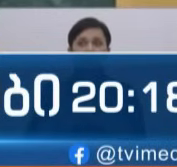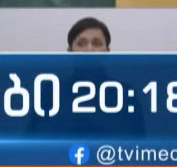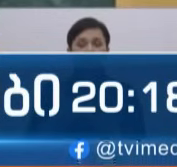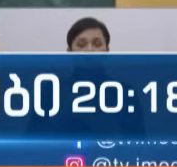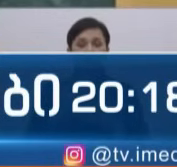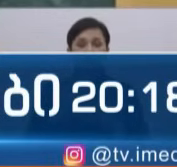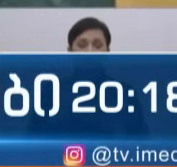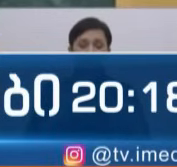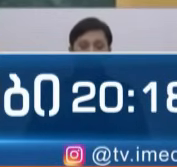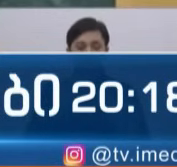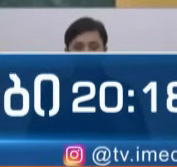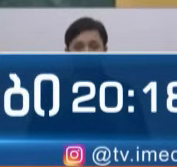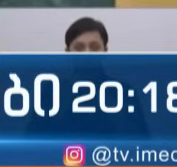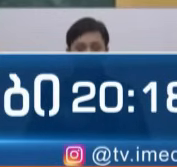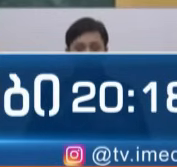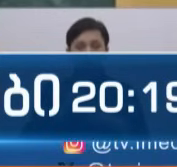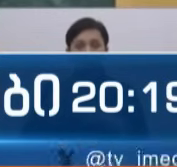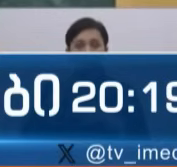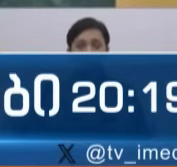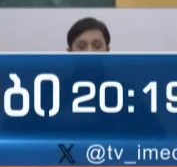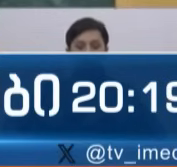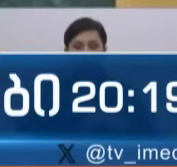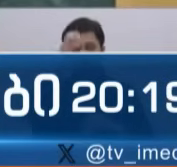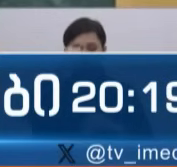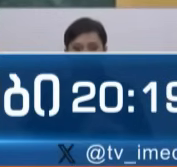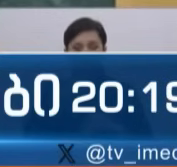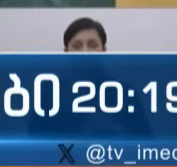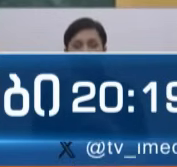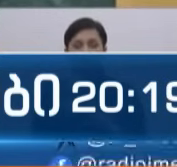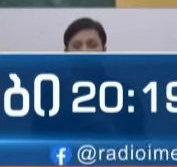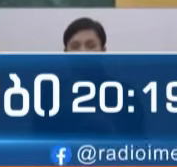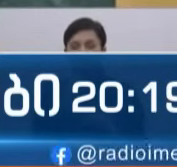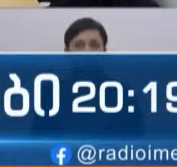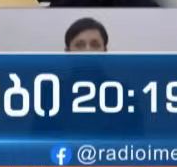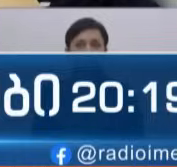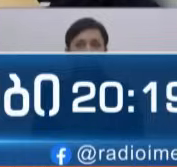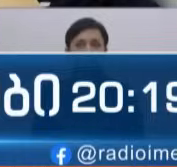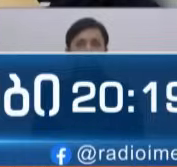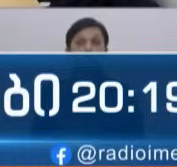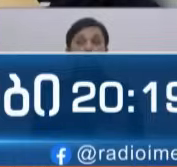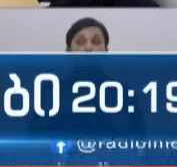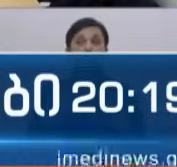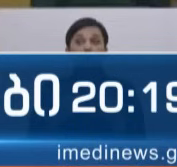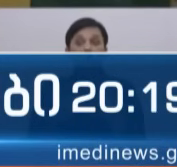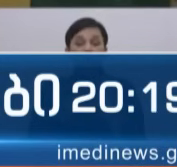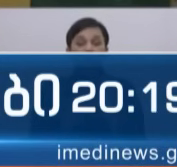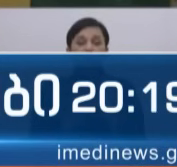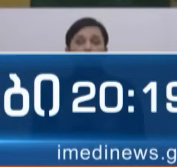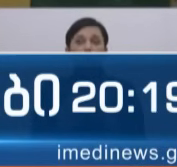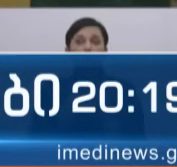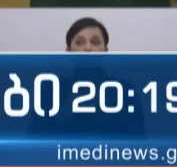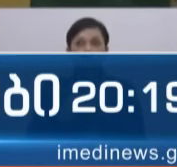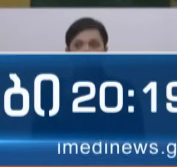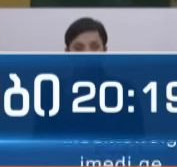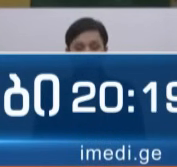ადრეული და სკოლამდელი ზოგადი უმაღლესი და პროფესიული განათლების დაწესებულებების ინფრასტრუქტურის განვითარება. ჯანდაცვის სისტემის რეფორმირება ჩვენი